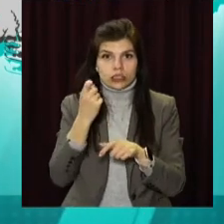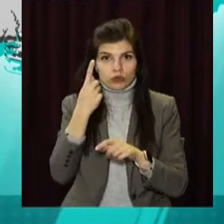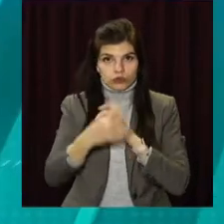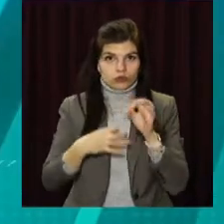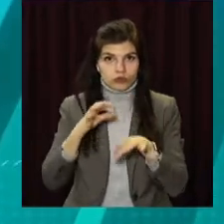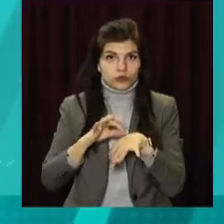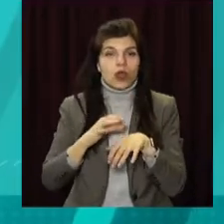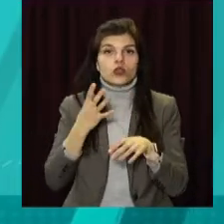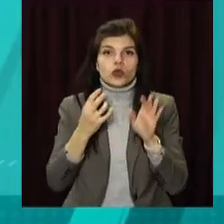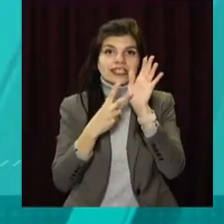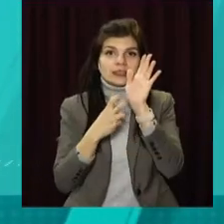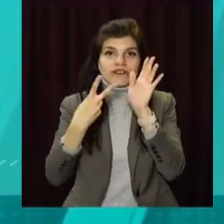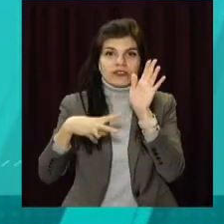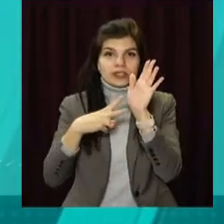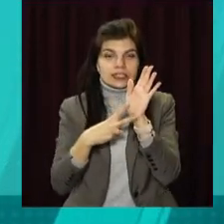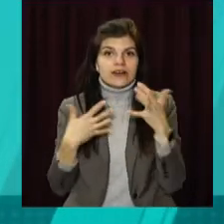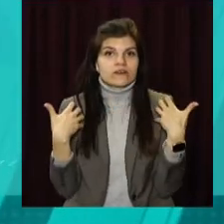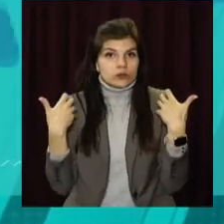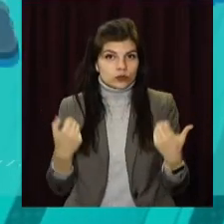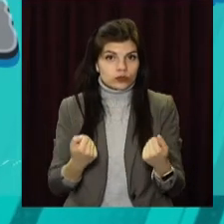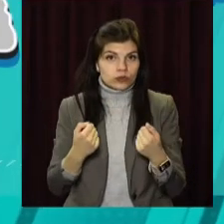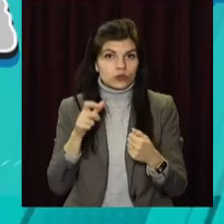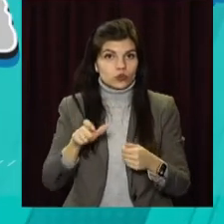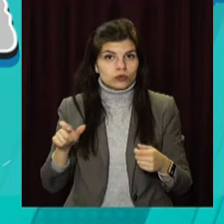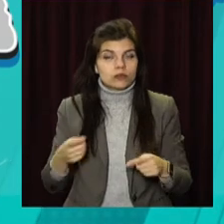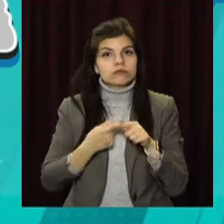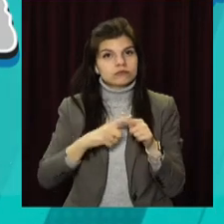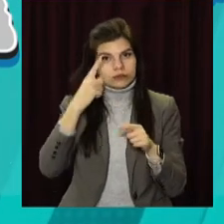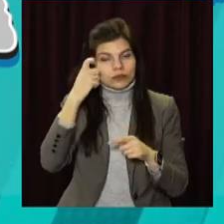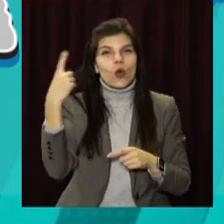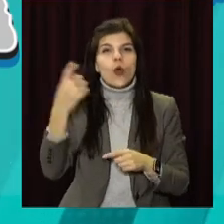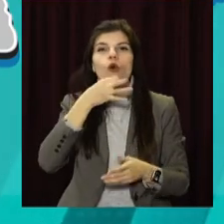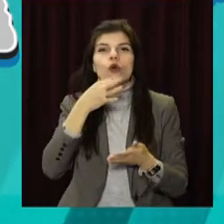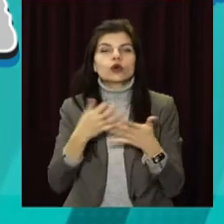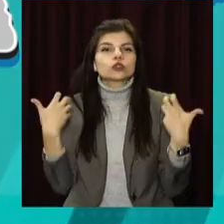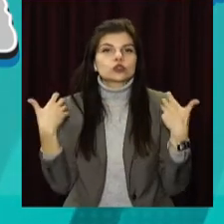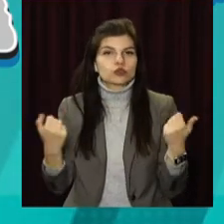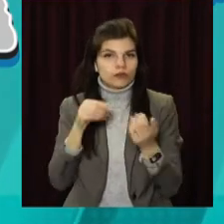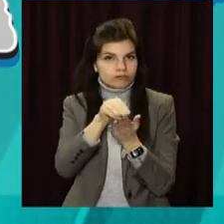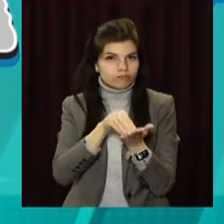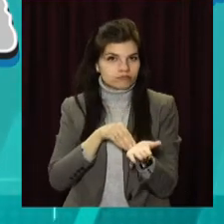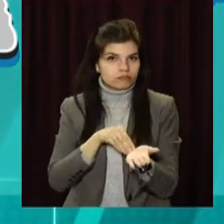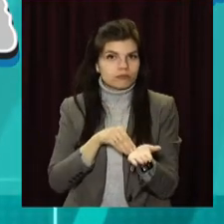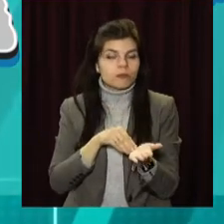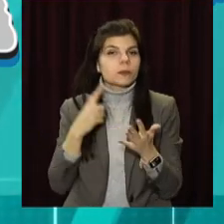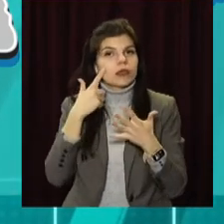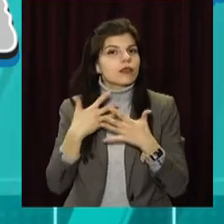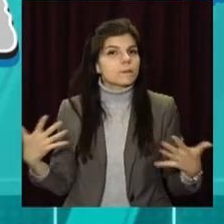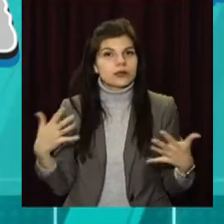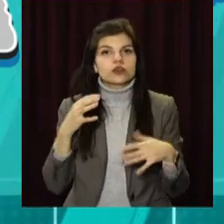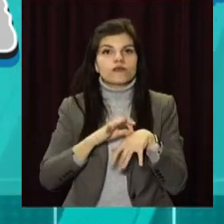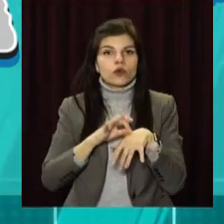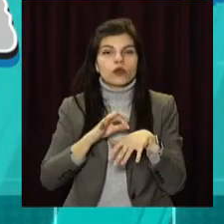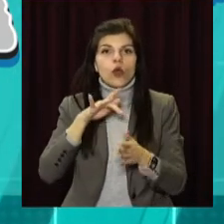Натомість одужали ще 727 мешканців області. Про це повідомили в обласному департаменті охорони здоров'я. Найбільше хворих у